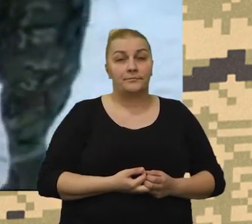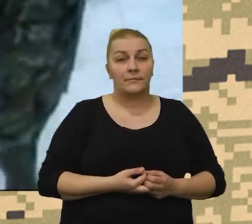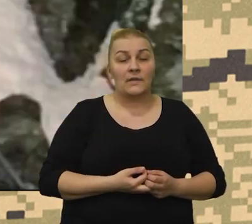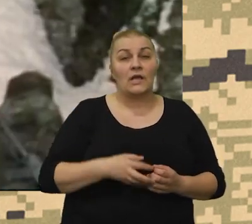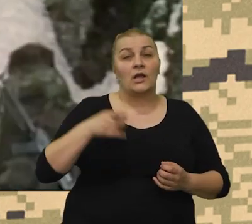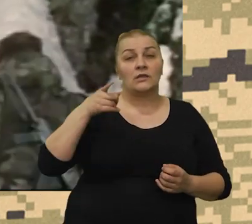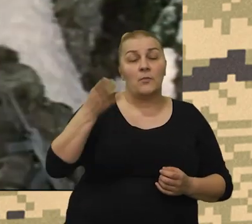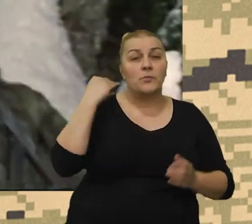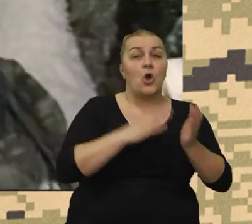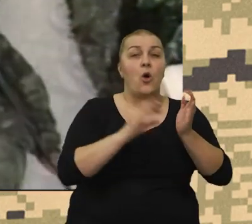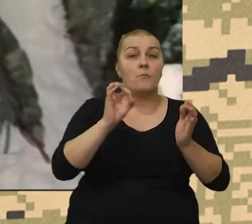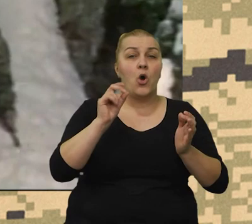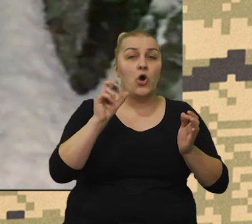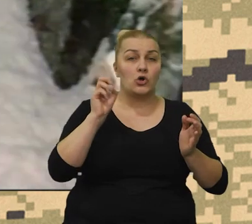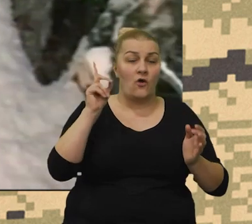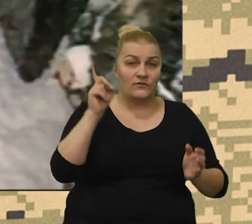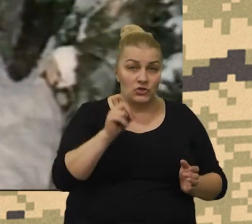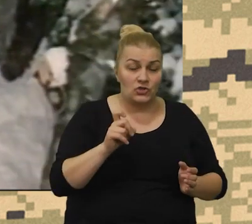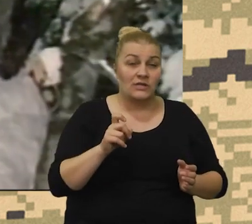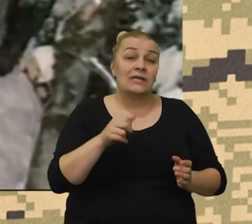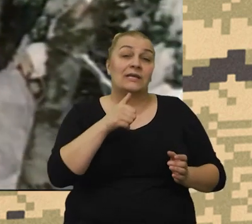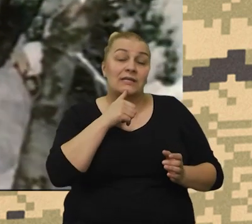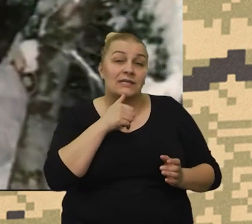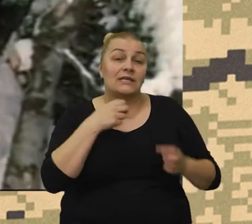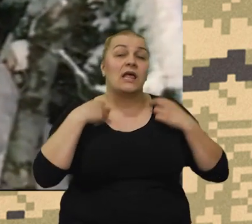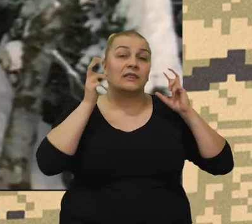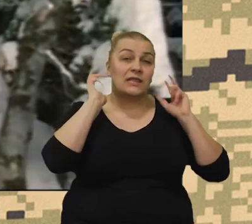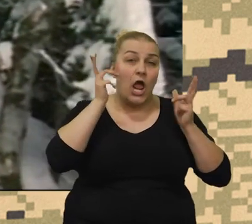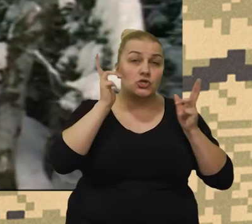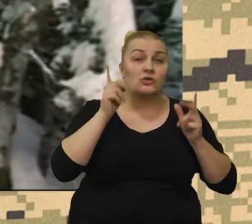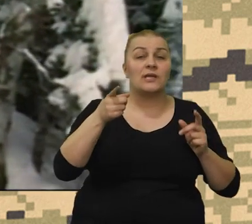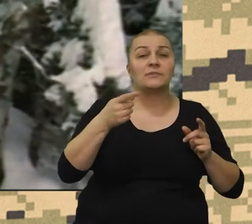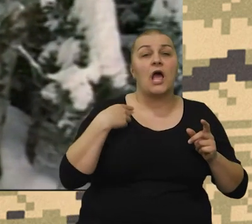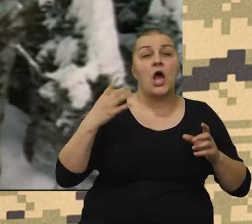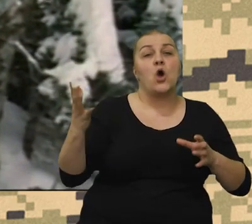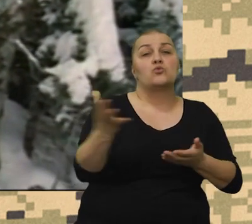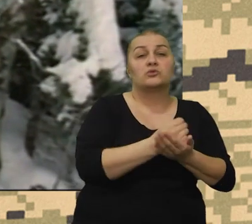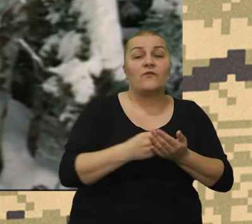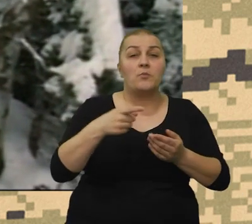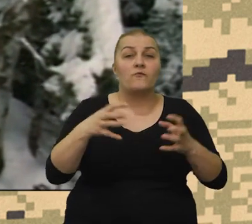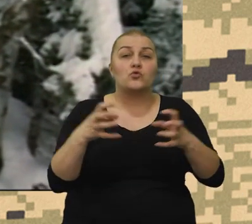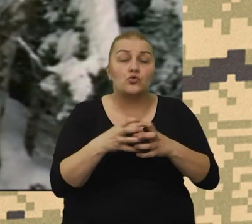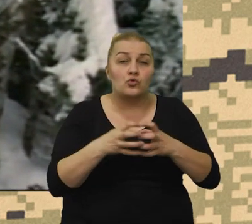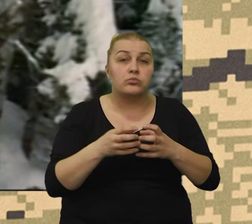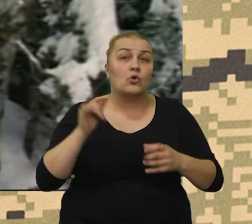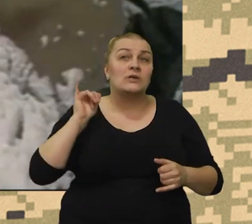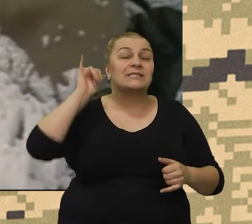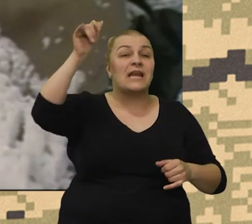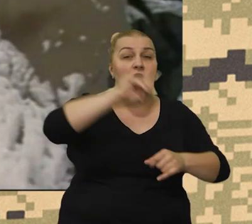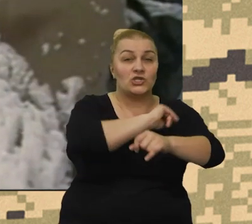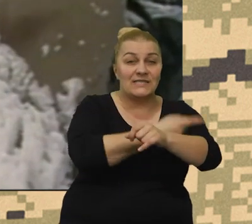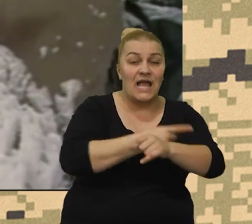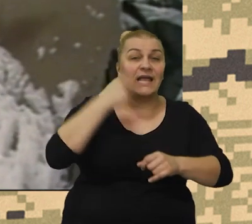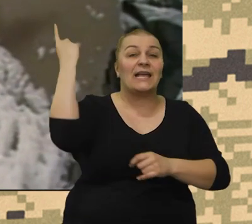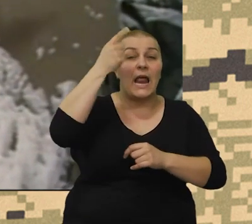gore, tamo je Morović isto bio, i tražio sam da u svoj operativnu grupu imam i zračne